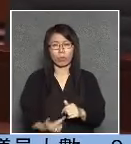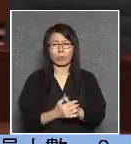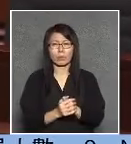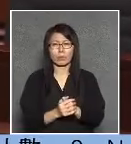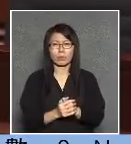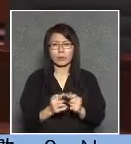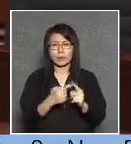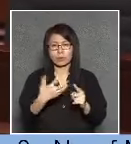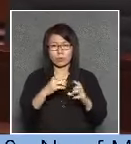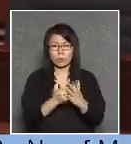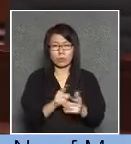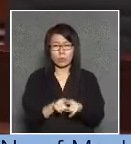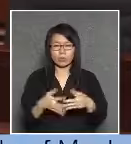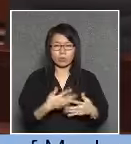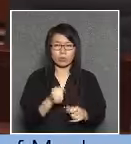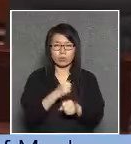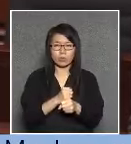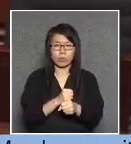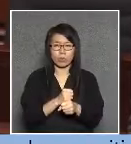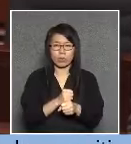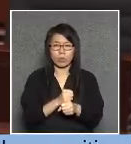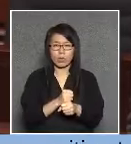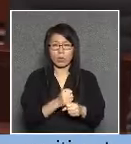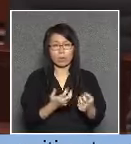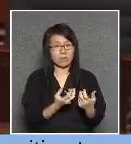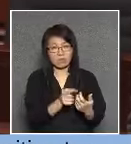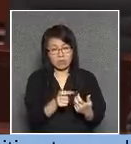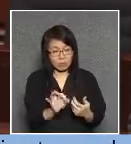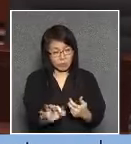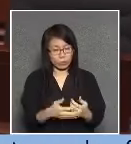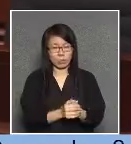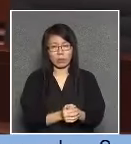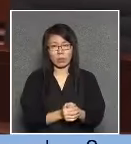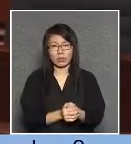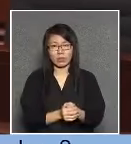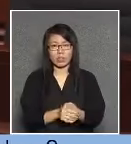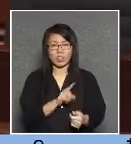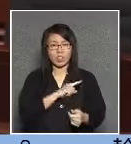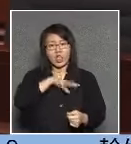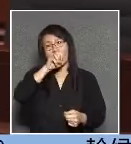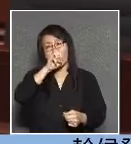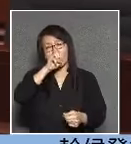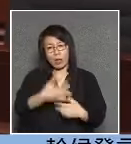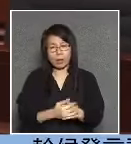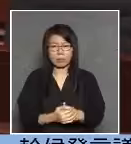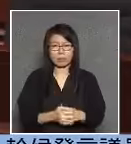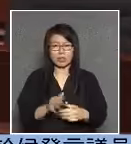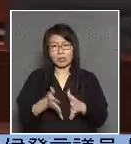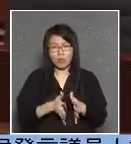泛民同事佢哋做嘅嘢係冇成本，只係操其口，只係動其